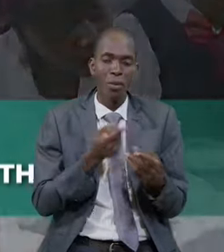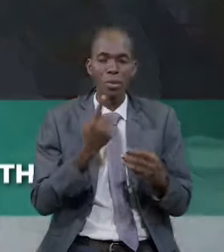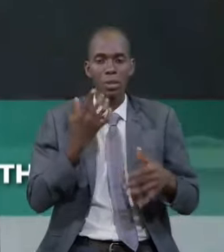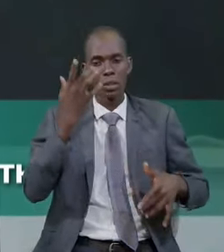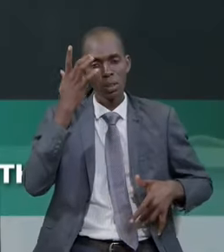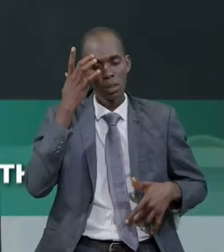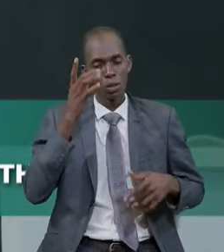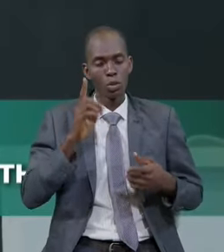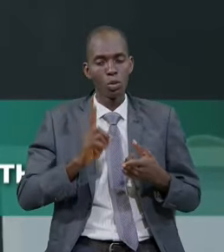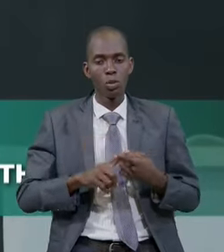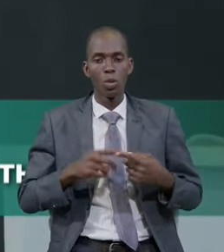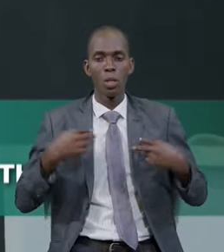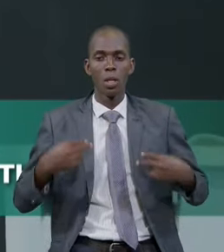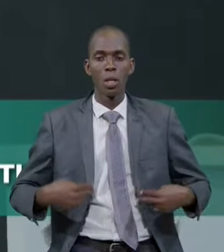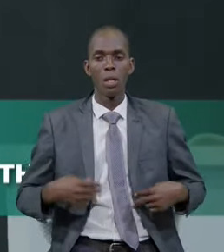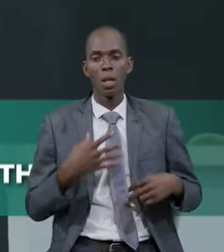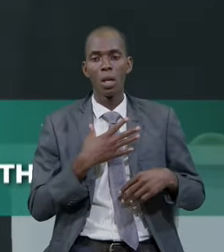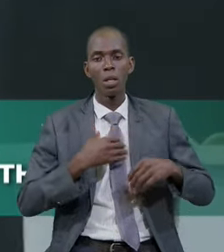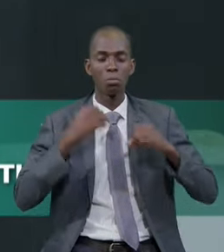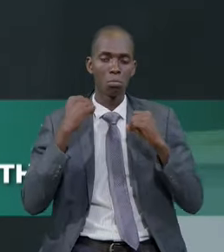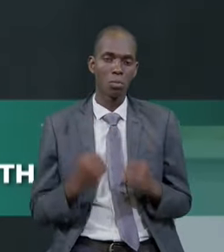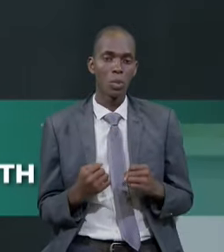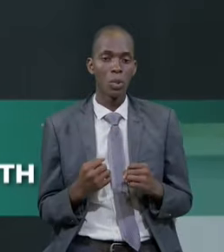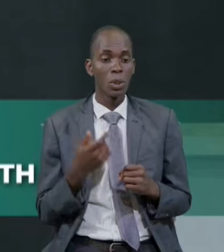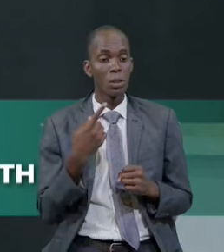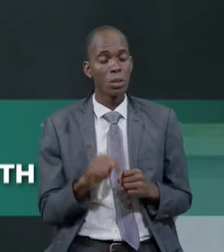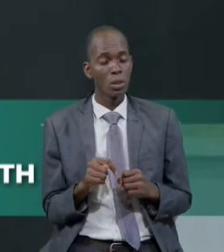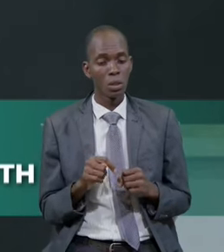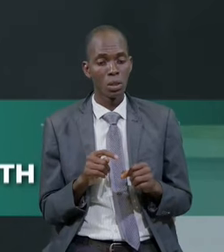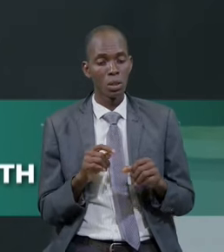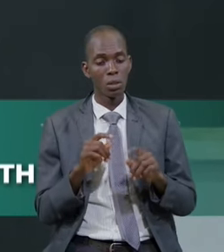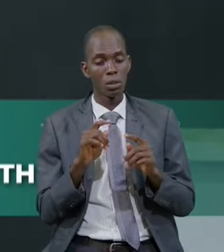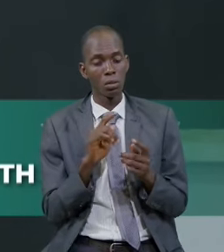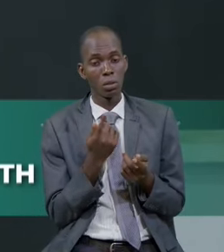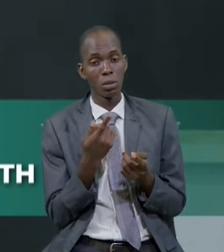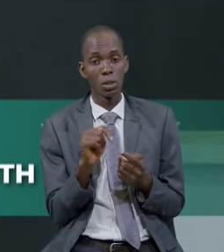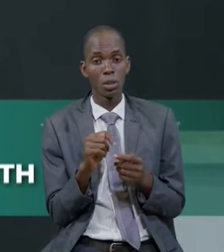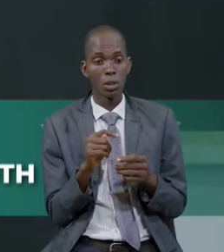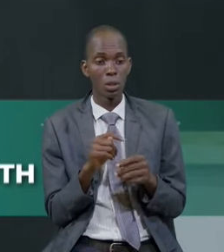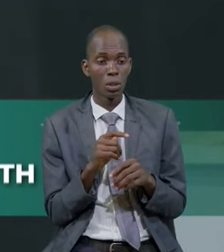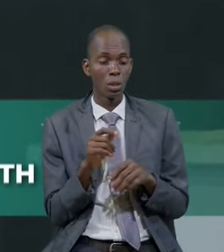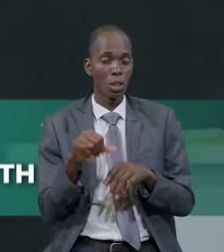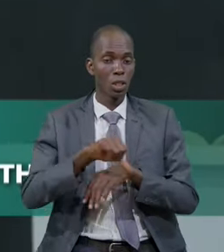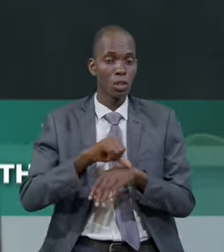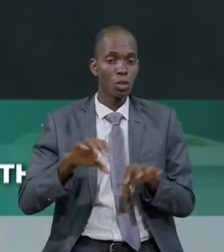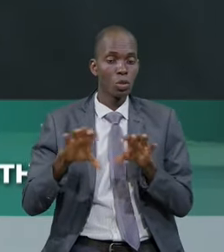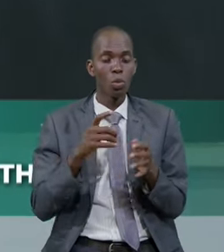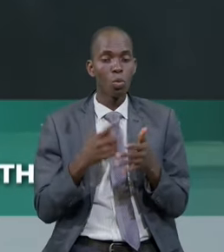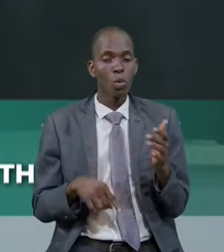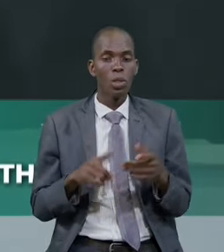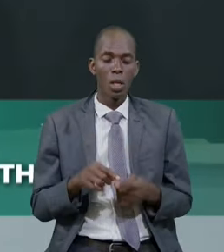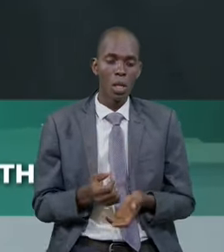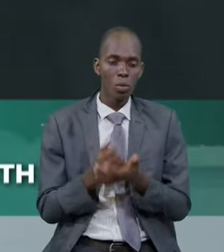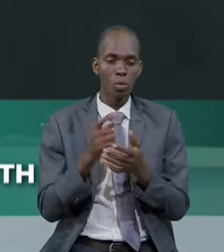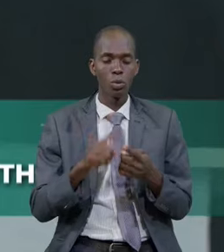Ramener les malades à la bonne santé, à la force. Ce que l'onction fait te garde en bonne santé. Te